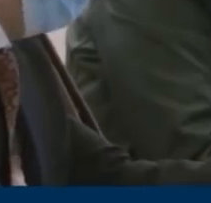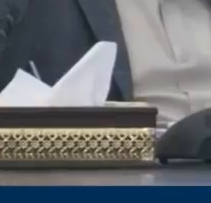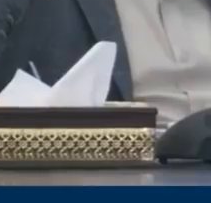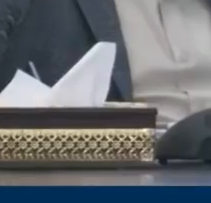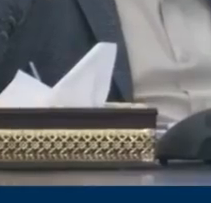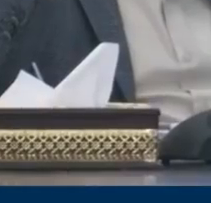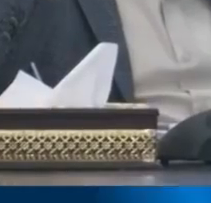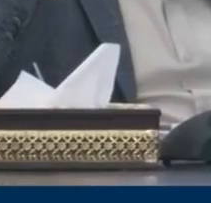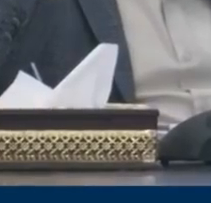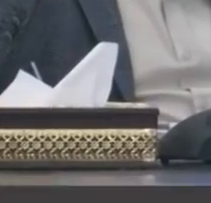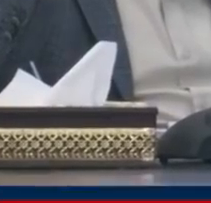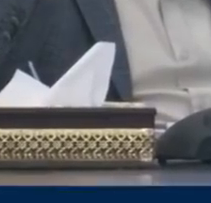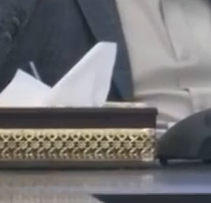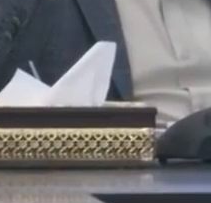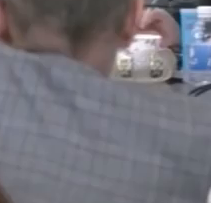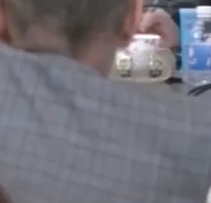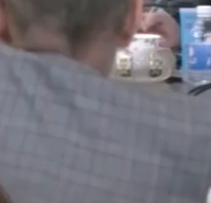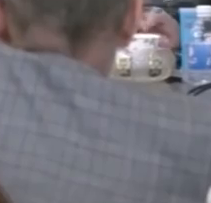الاتحادية.